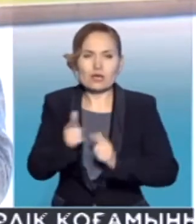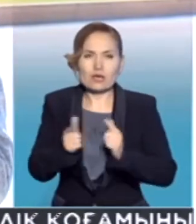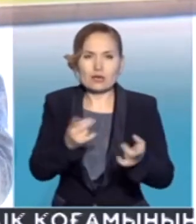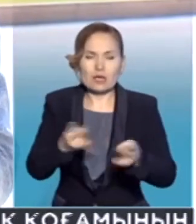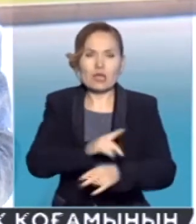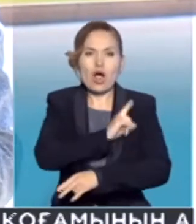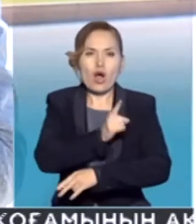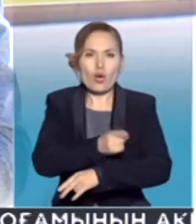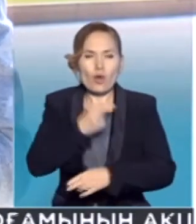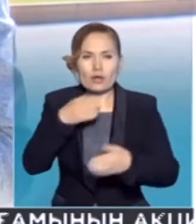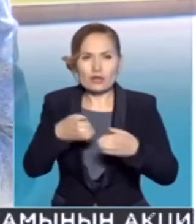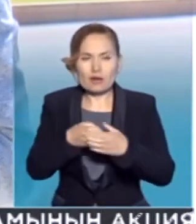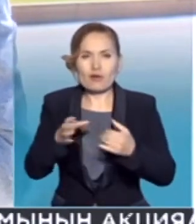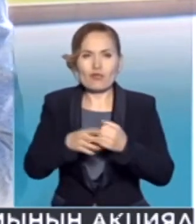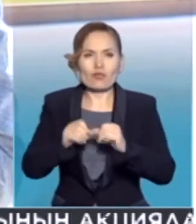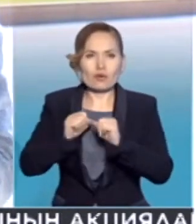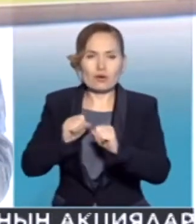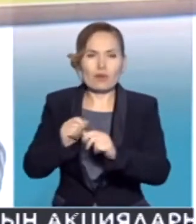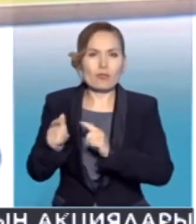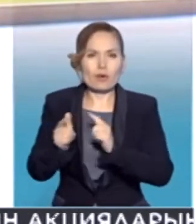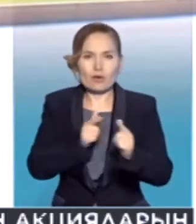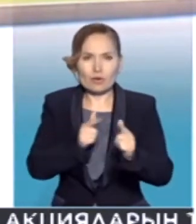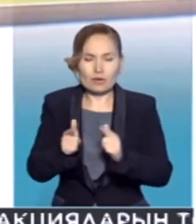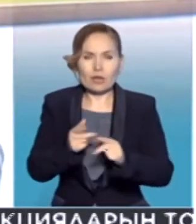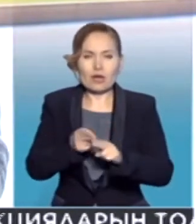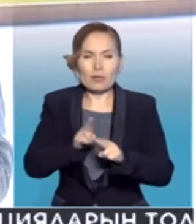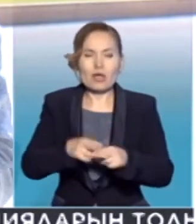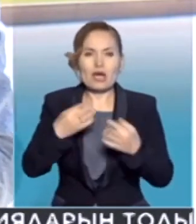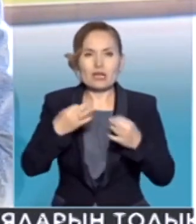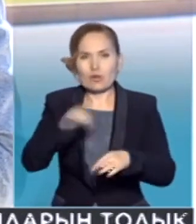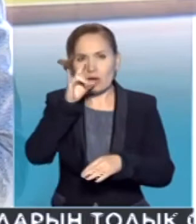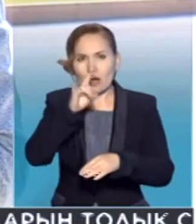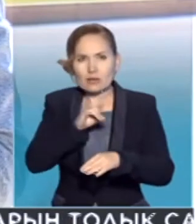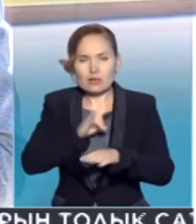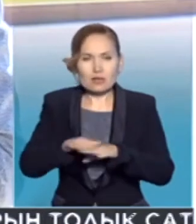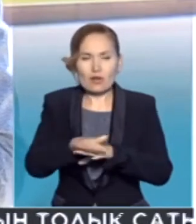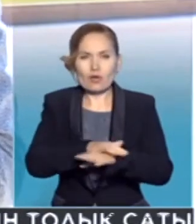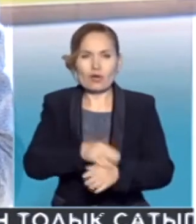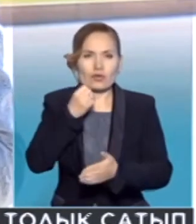армия елдігіміздің берік қалқаны, тәуелсіздігіміздің